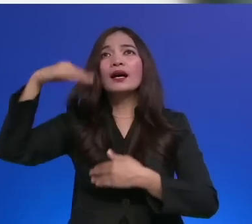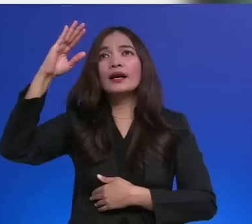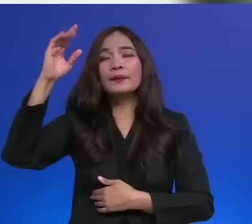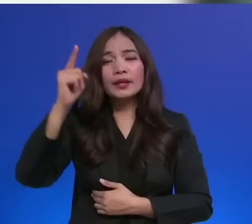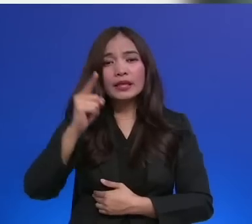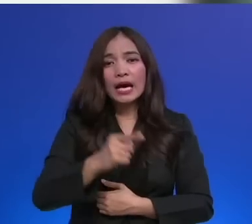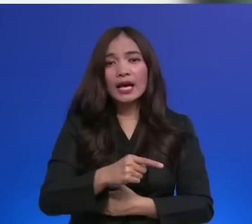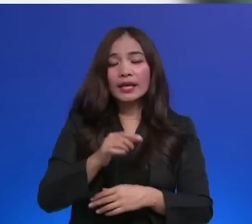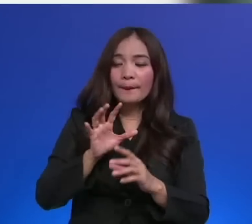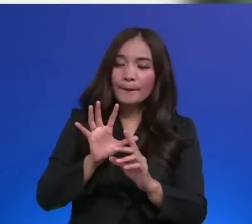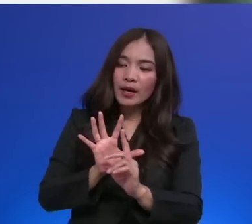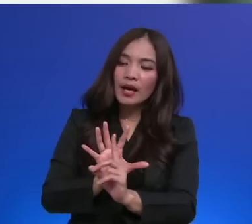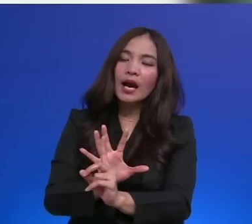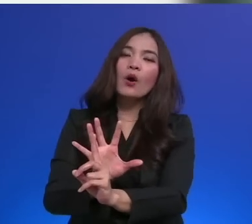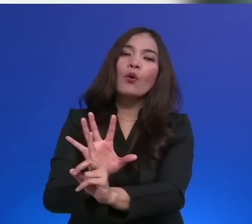Lebih dari